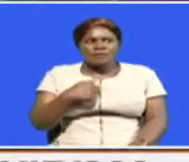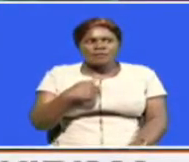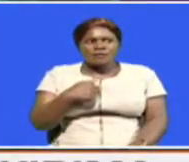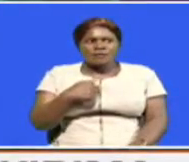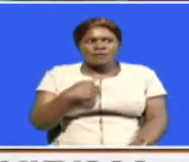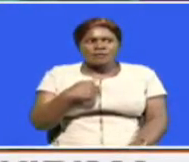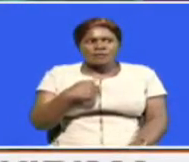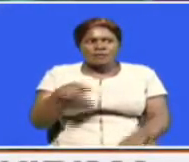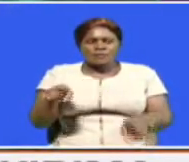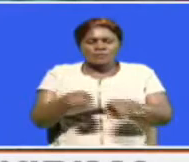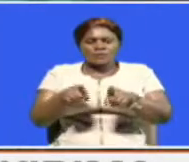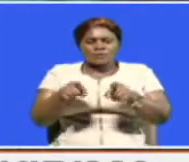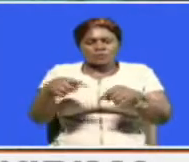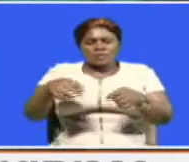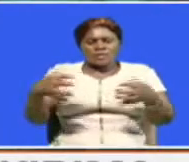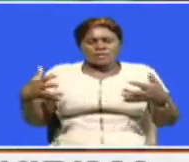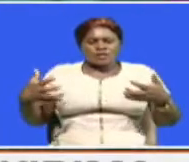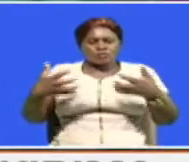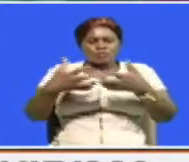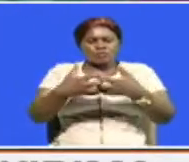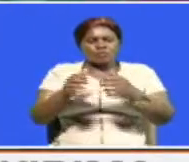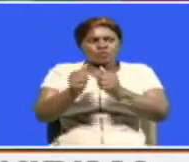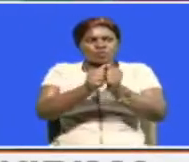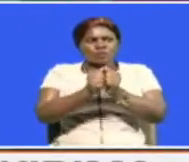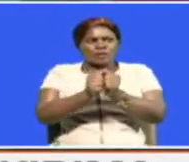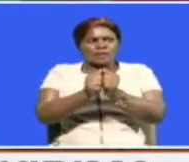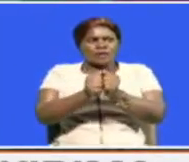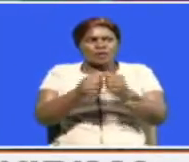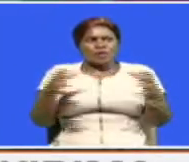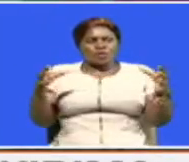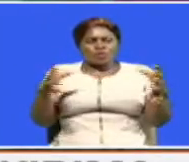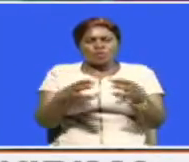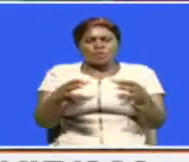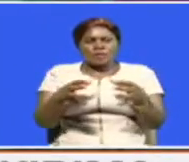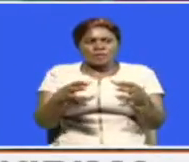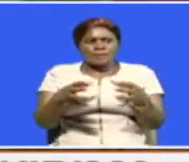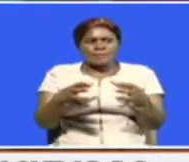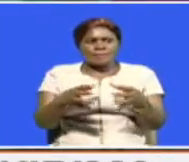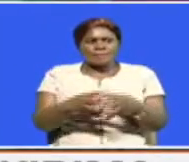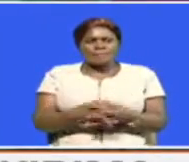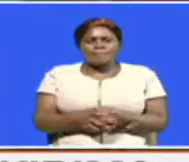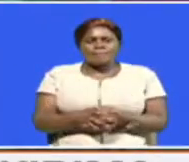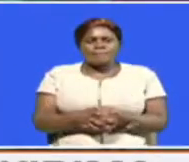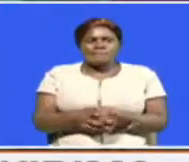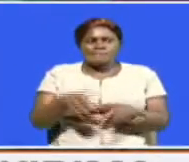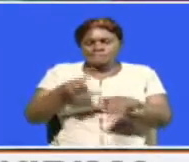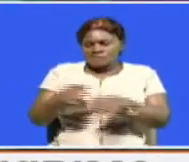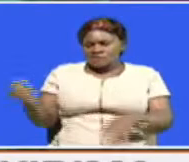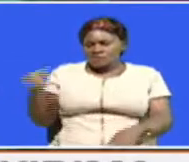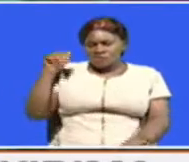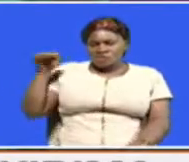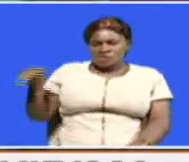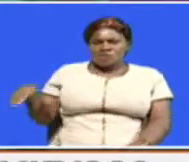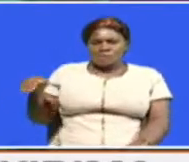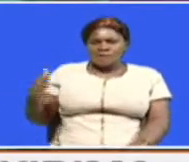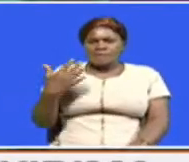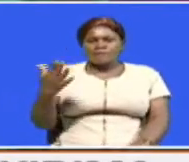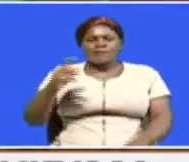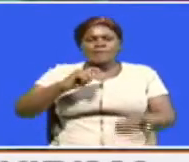tunashikananga kama simiti. Na hii community inaongeaga usiku. Tukiamuka asubuhi mambo